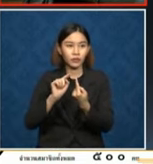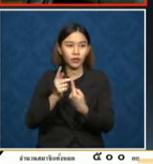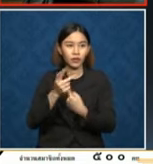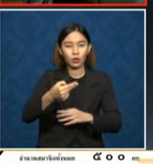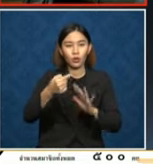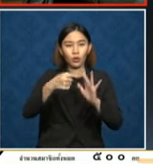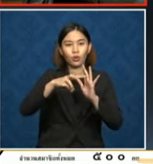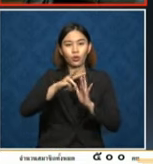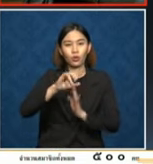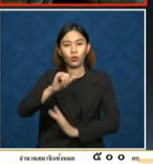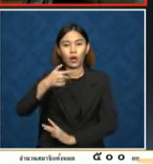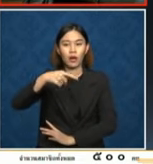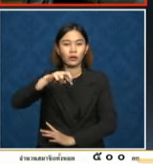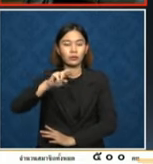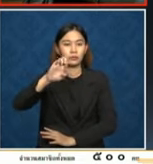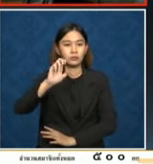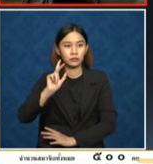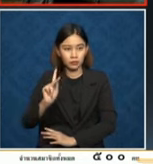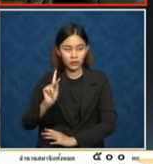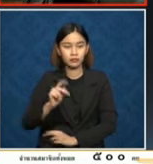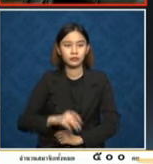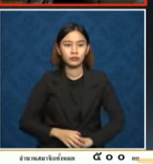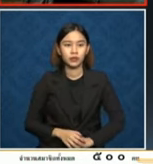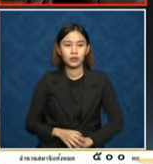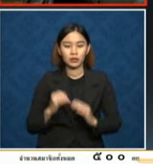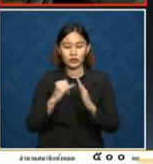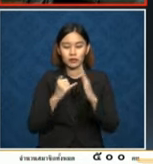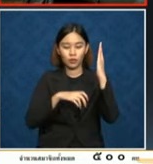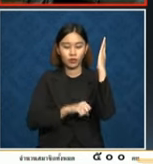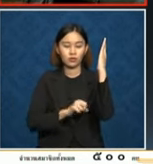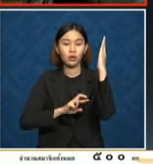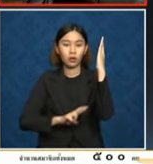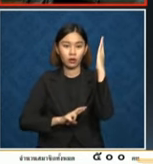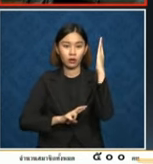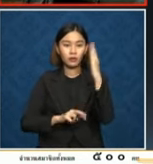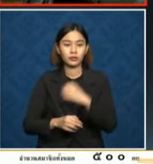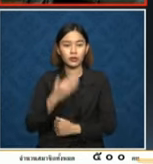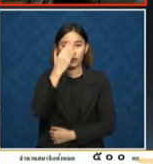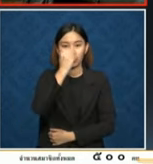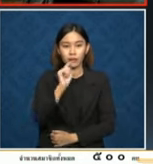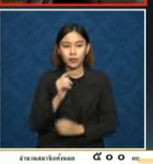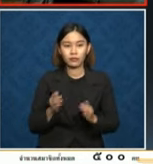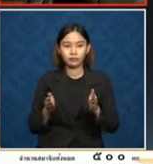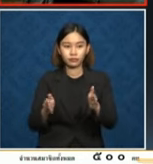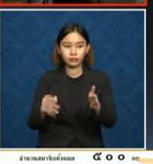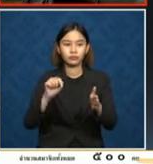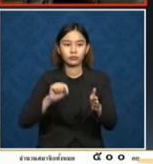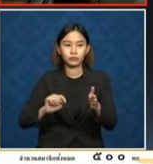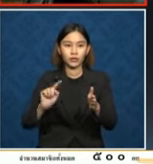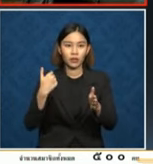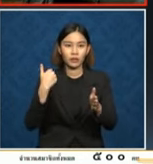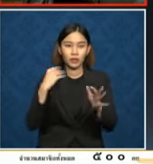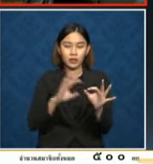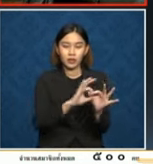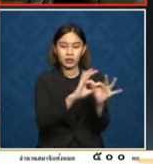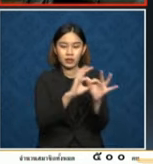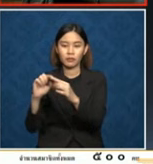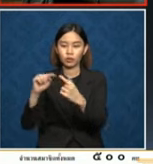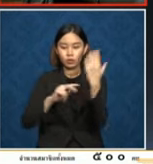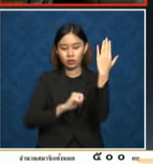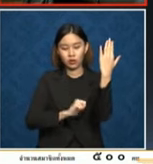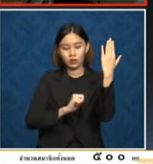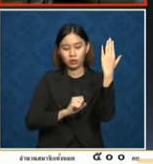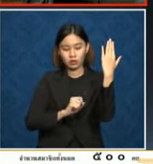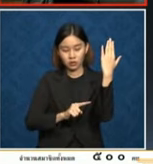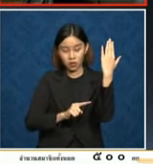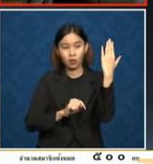อำเภอฉวางนครศรีธรรมราชบ้านซ่องนะคะจังหวัดสุราษฎร์ธานีนะคะเนื่องจากถนนเส้นนี้เป็นรอยต่อของจังหวัดนครศรีธรรม